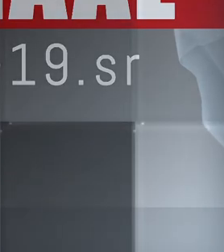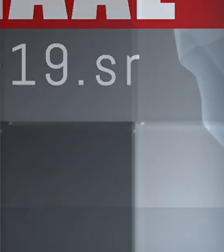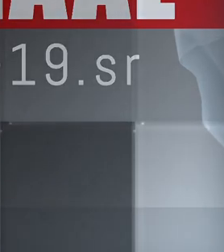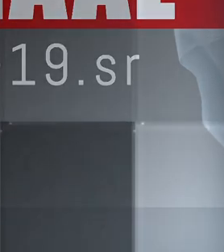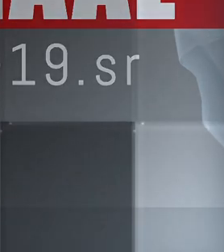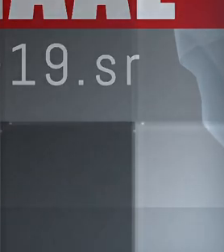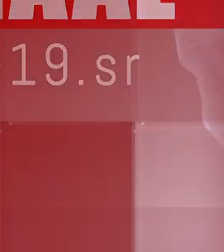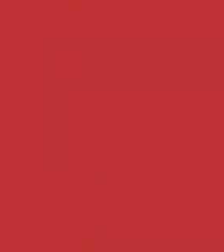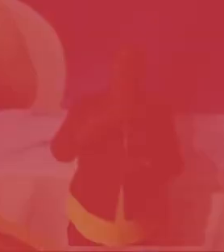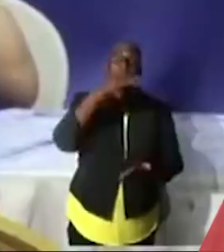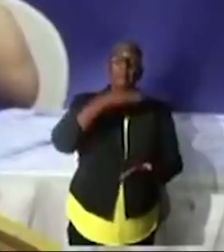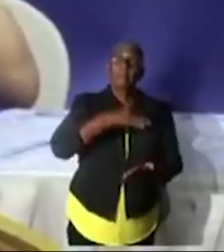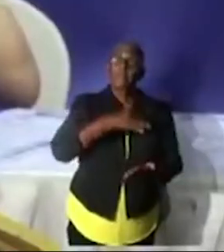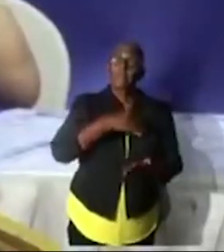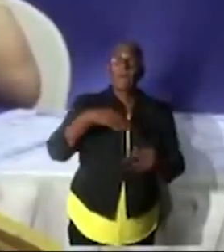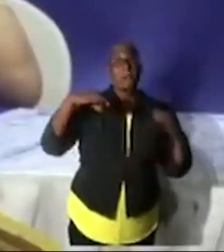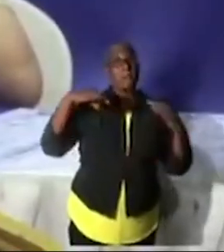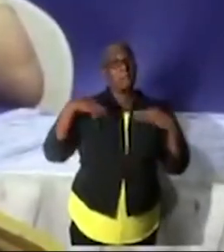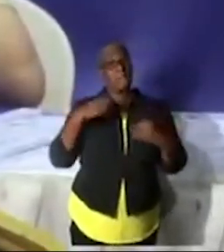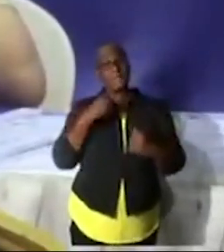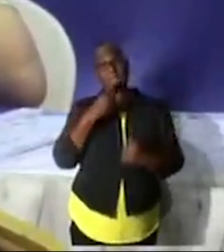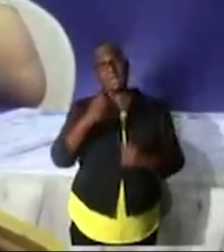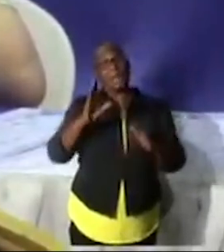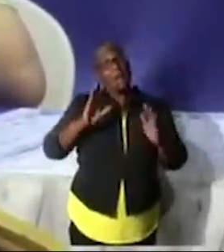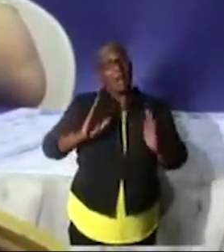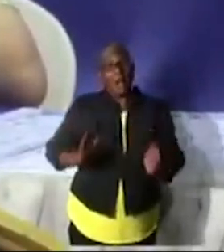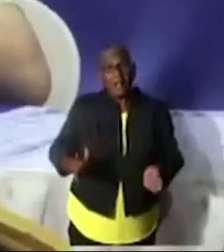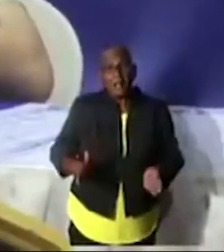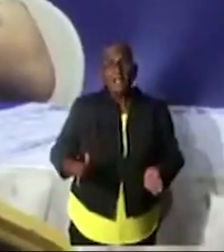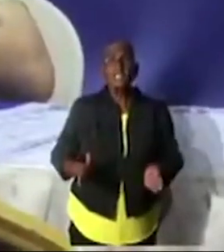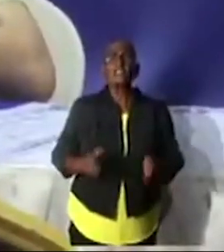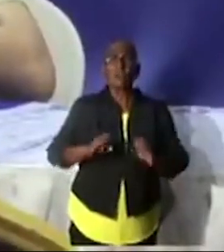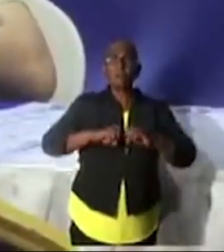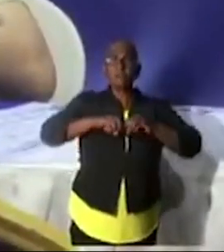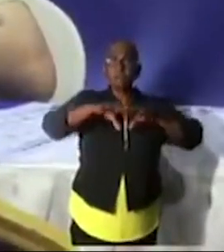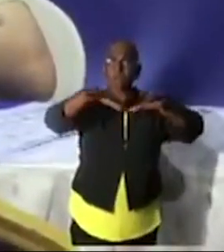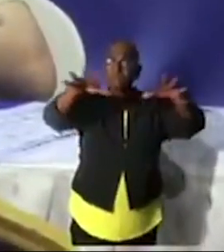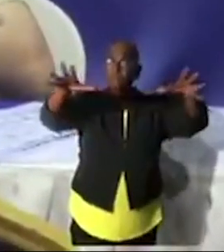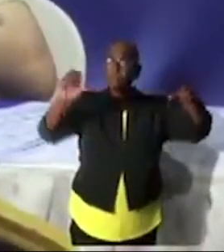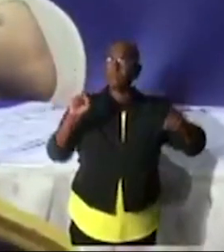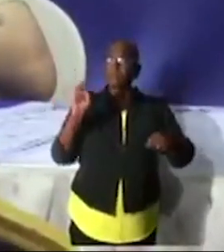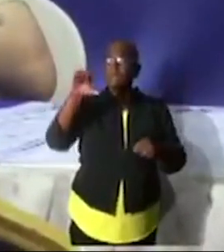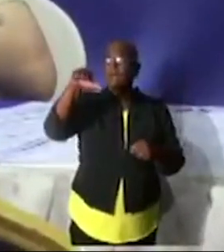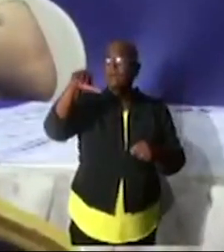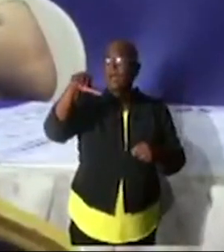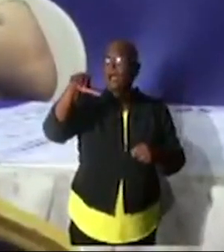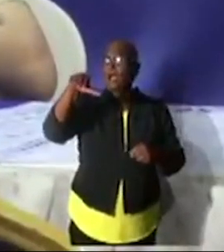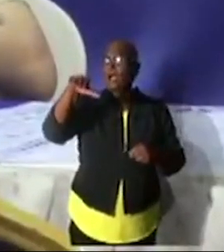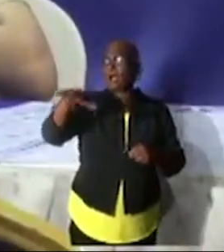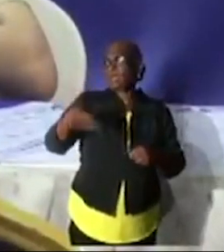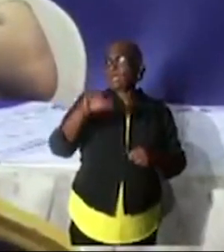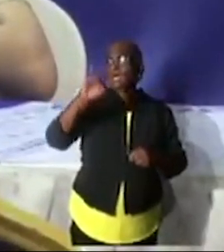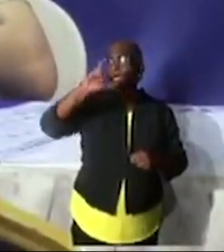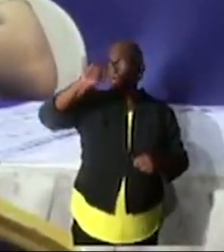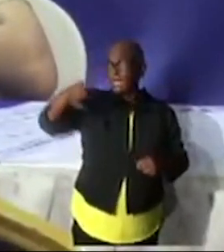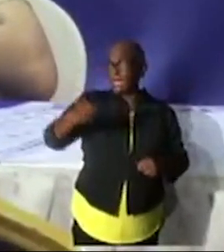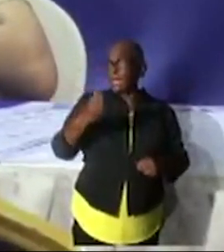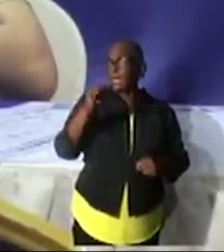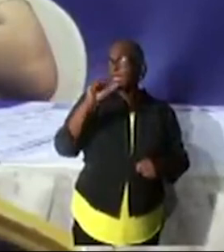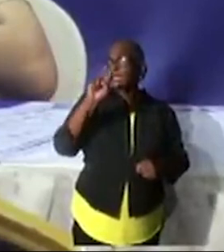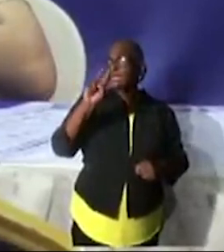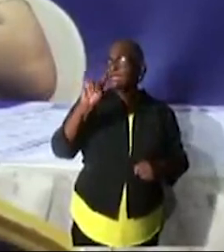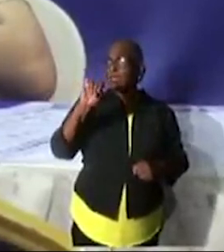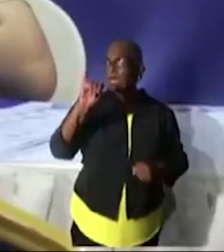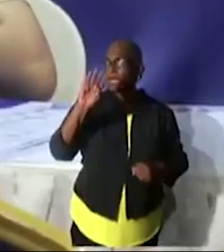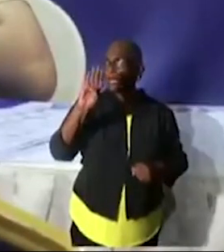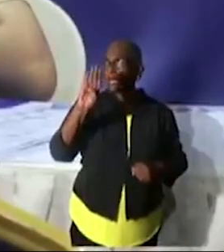woongebied eerder sluiten. Zoals de minister al heeft aangegeven, is er een uitbraak in Saramaka en het gaat om het resort Yarikaba. Er zijn daar